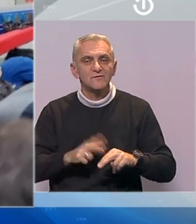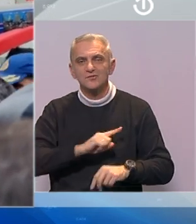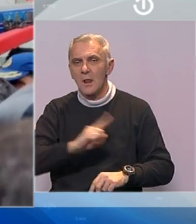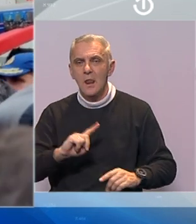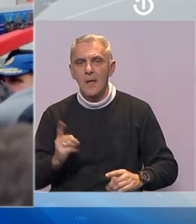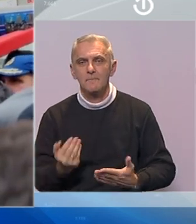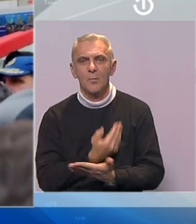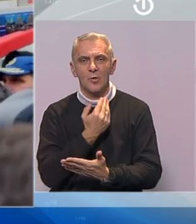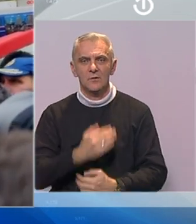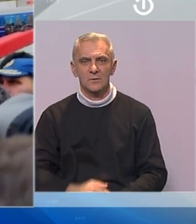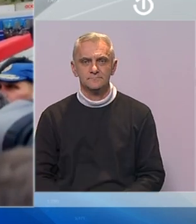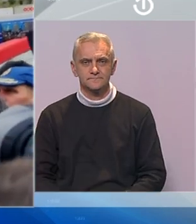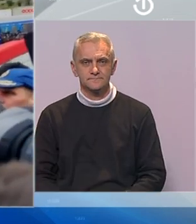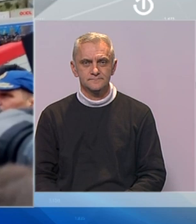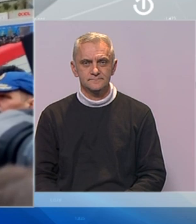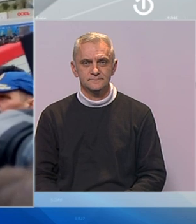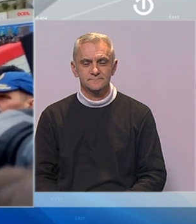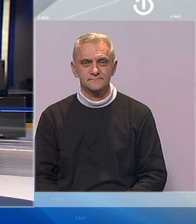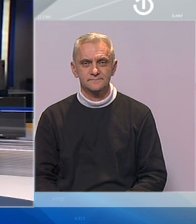ponovi.